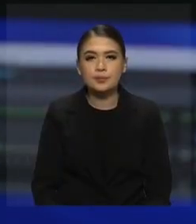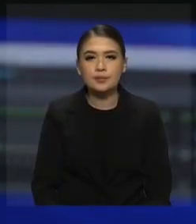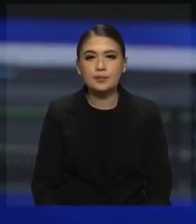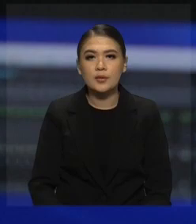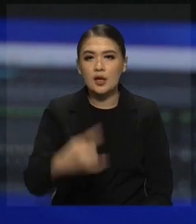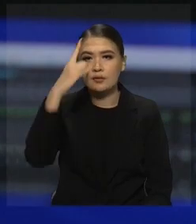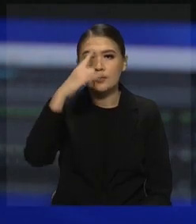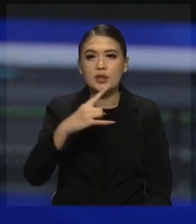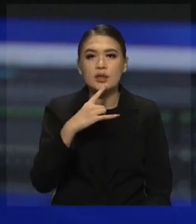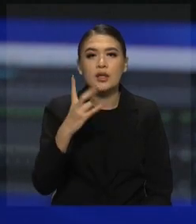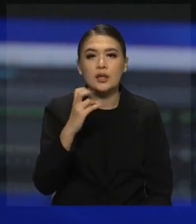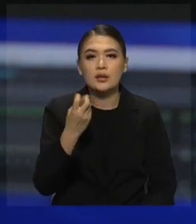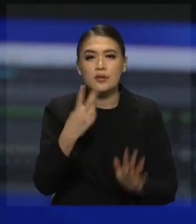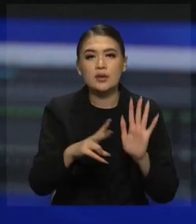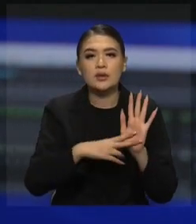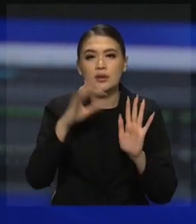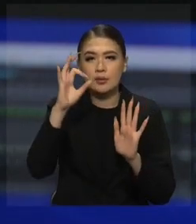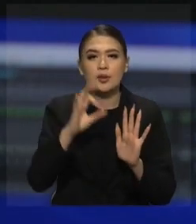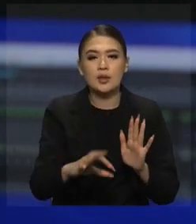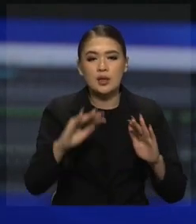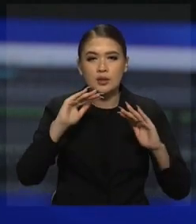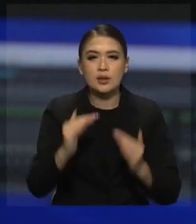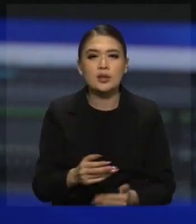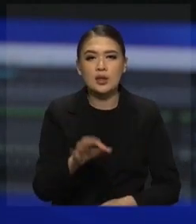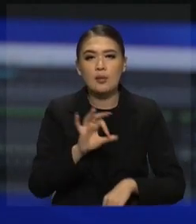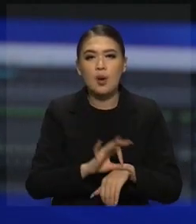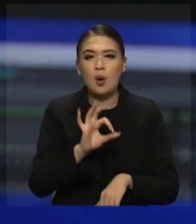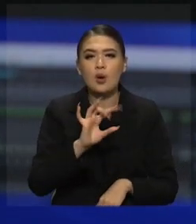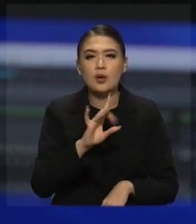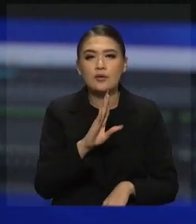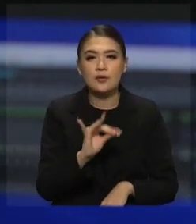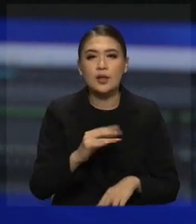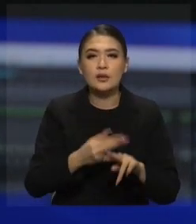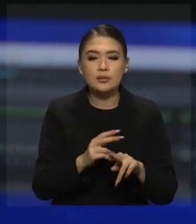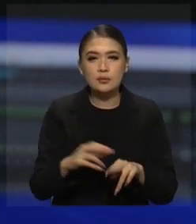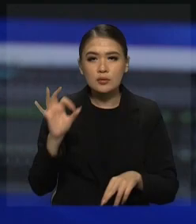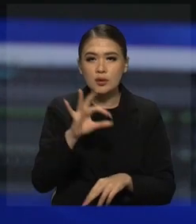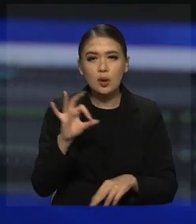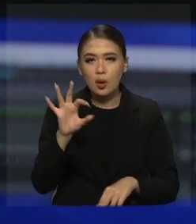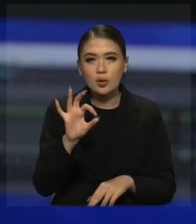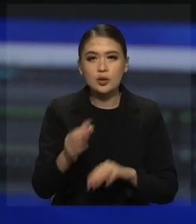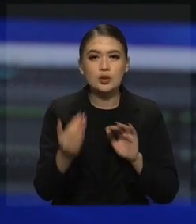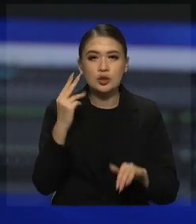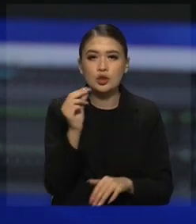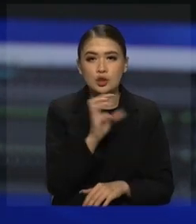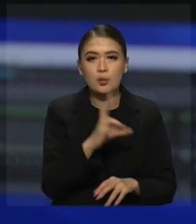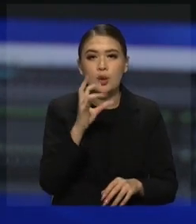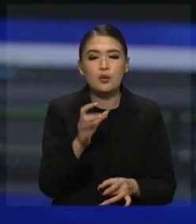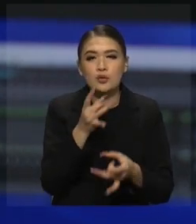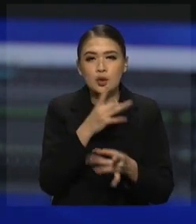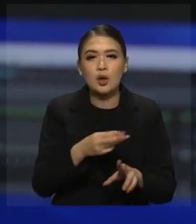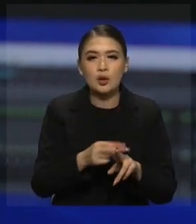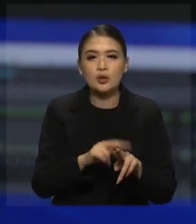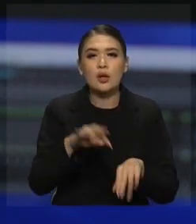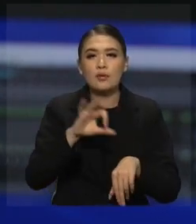В Казахстане на 27% снизилась заболеваемость ОРВИ по сравнению с октябрем прошлого года. И все равно число